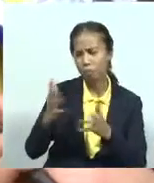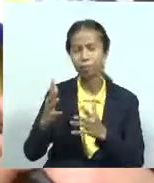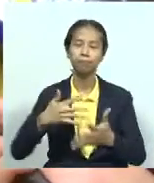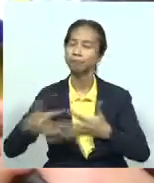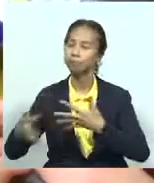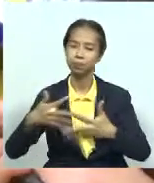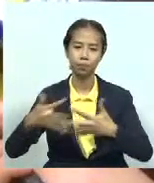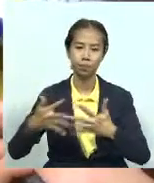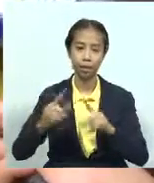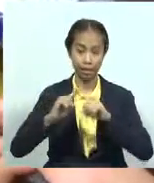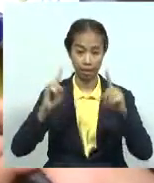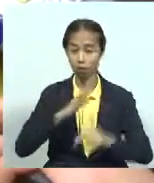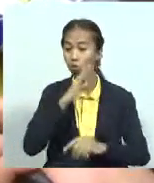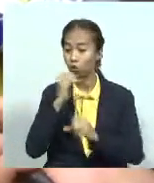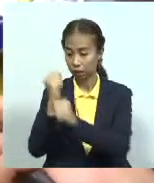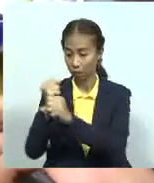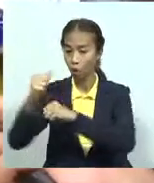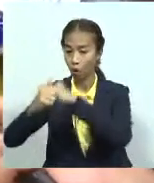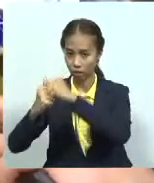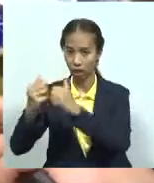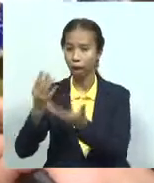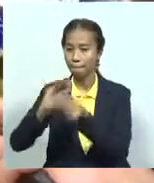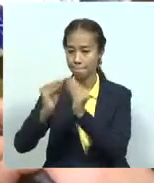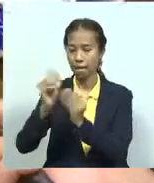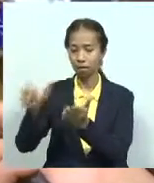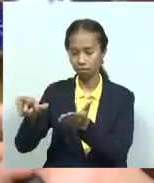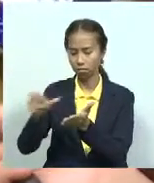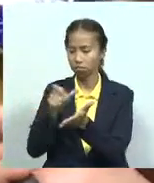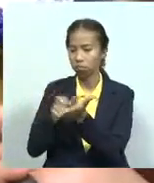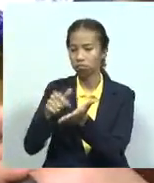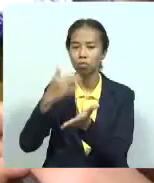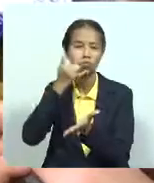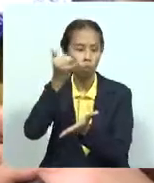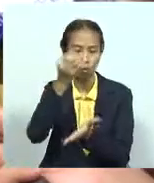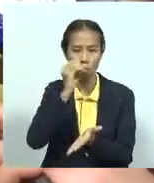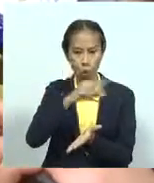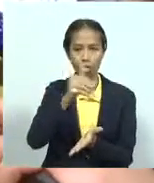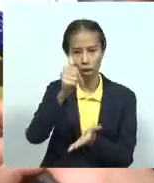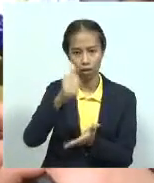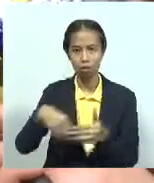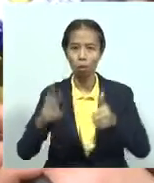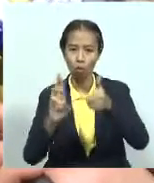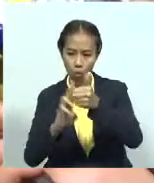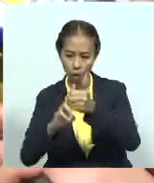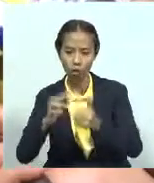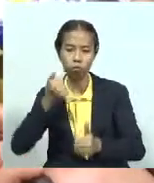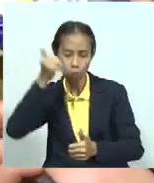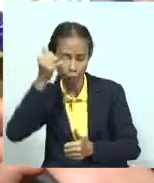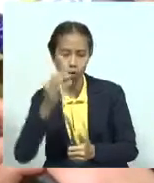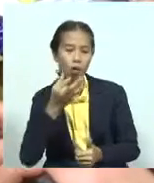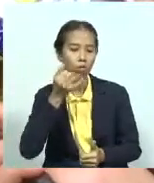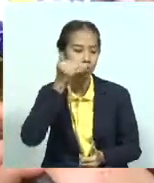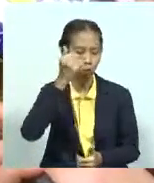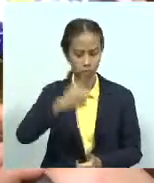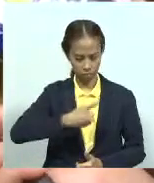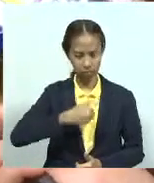ไรถ้ามีการก่อสร้างผมก็ให้เบอร์ไปแล้วให้โทรไปแจ้งเลยมีแจ้งที่รองผู้การคนแจ้งที่ผมคนผม